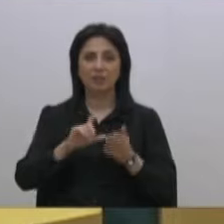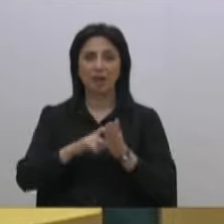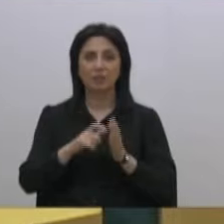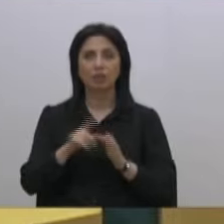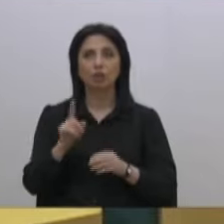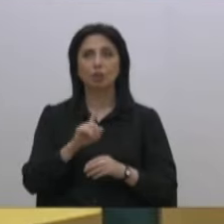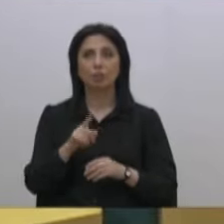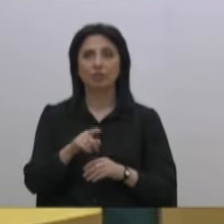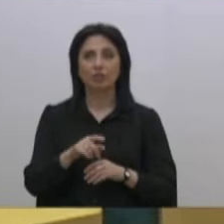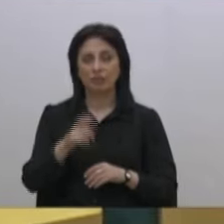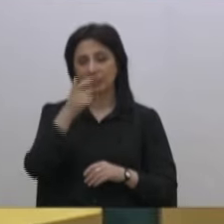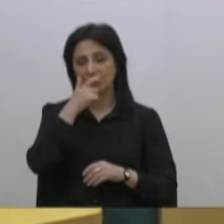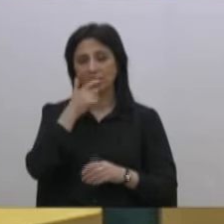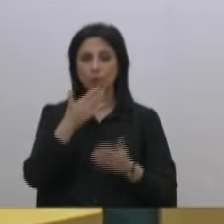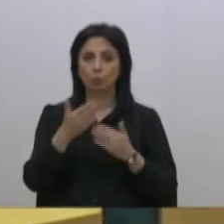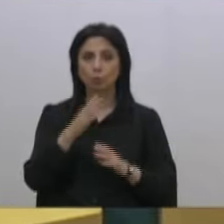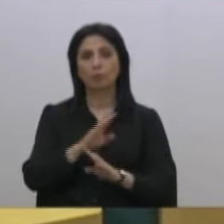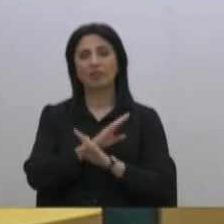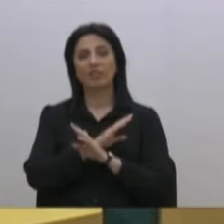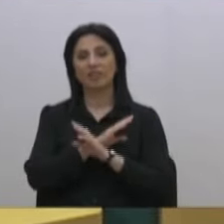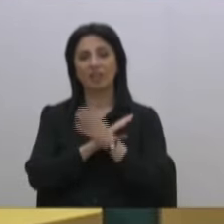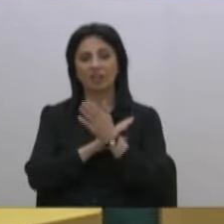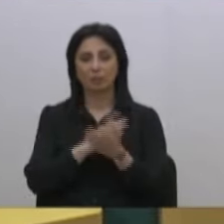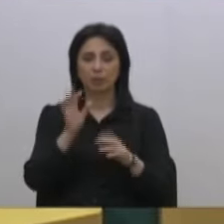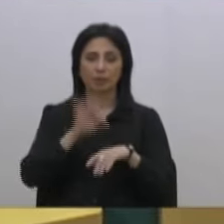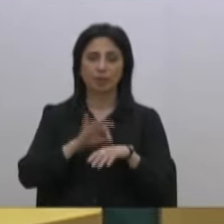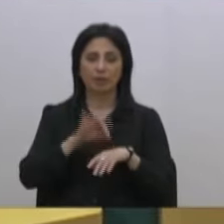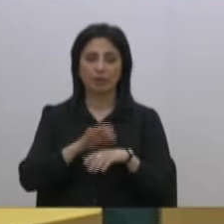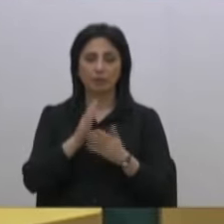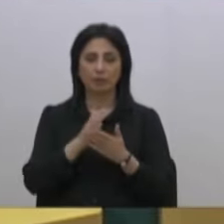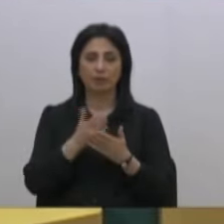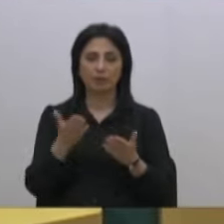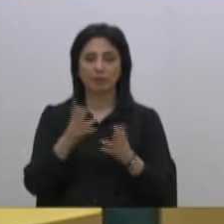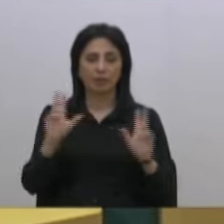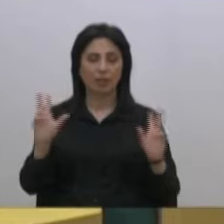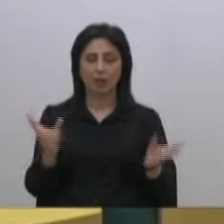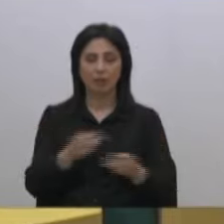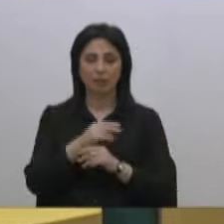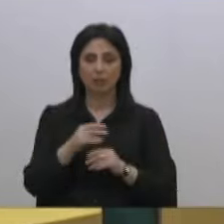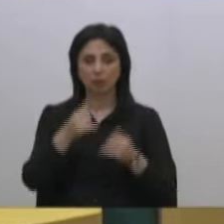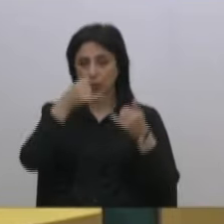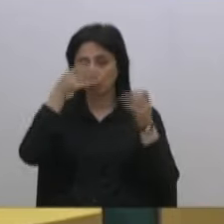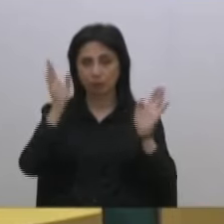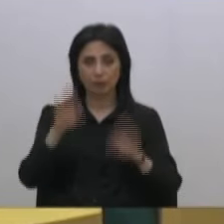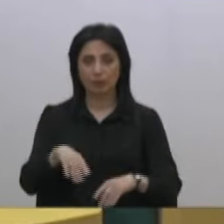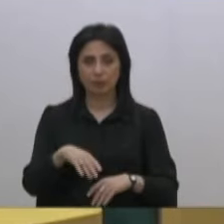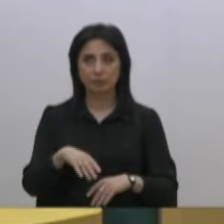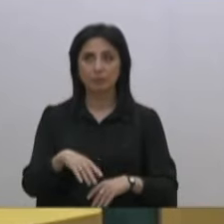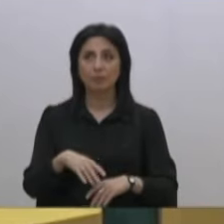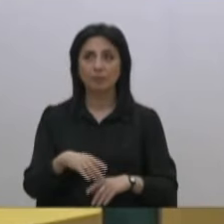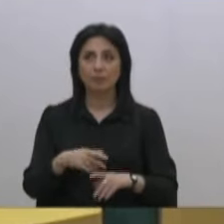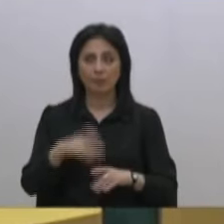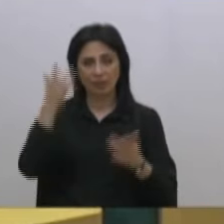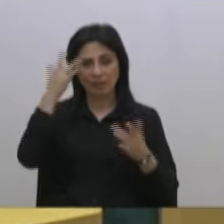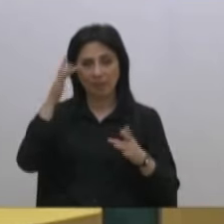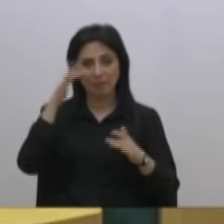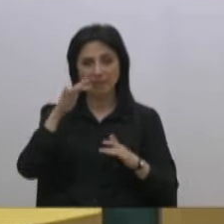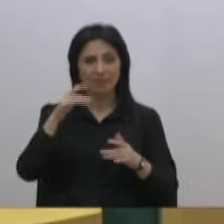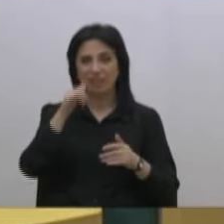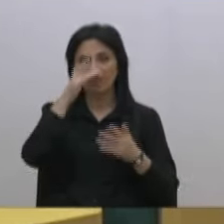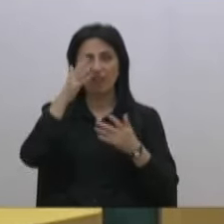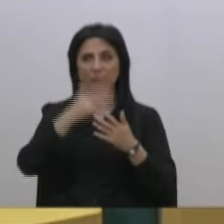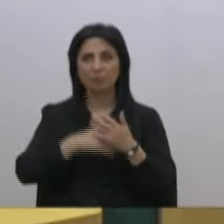რომ სააკაშვილი თურმე კვდება, ისეთი დაავადება აქვს, რომლისგან გადარჩენა არის შეუძლებელი, დემენცია და ვეღარ